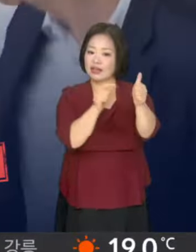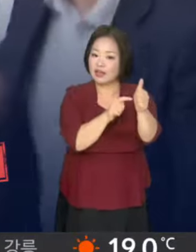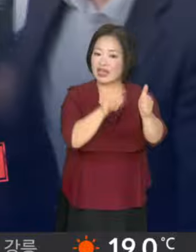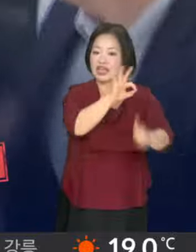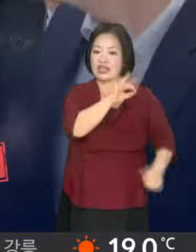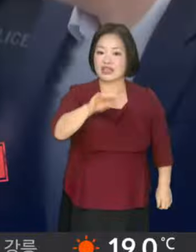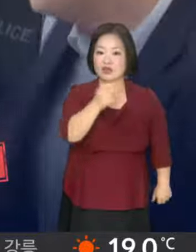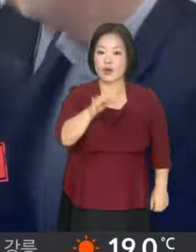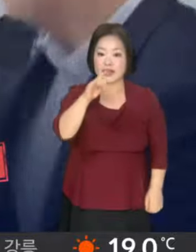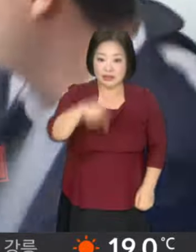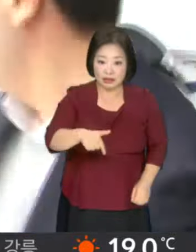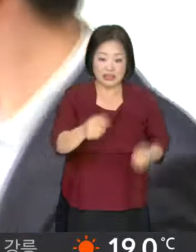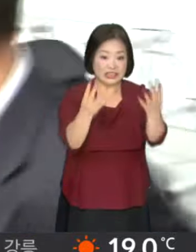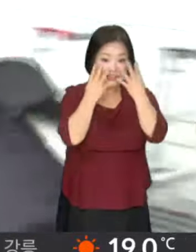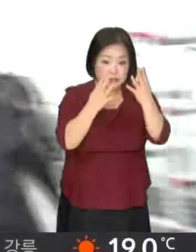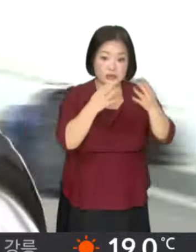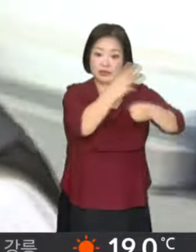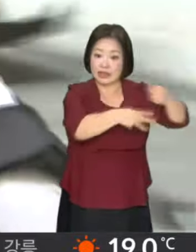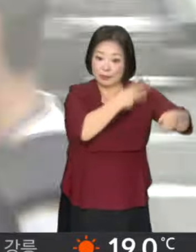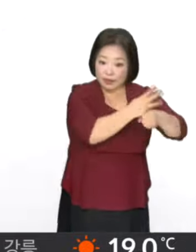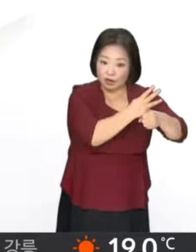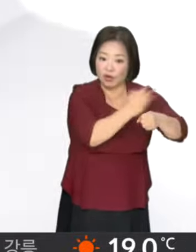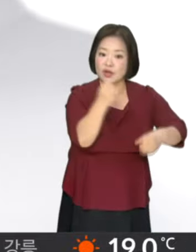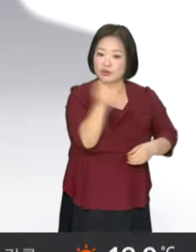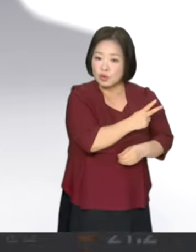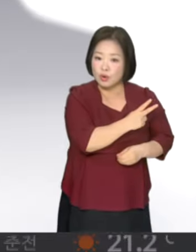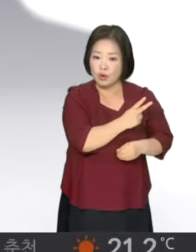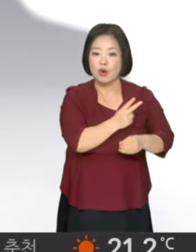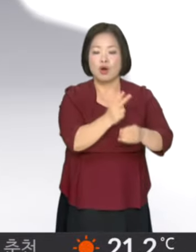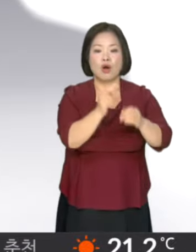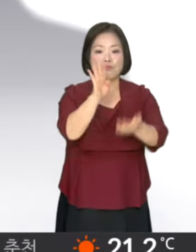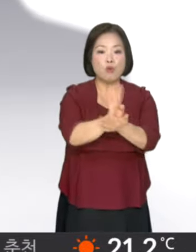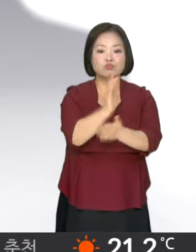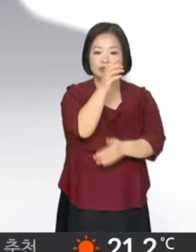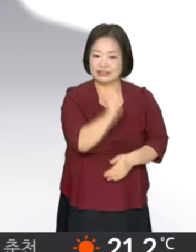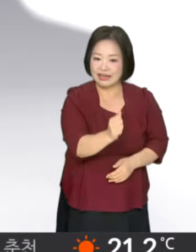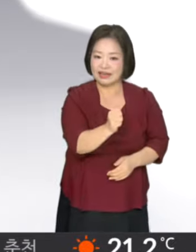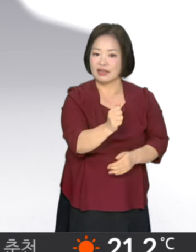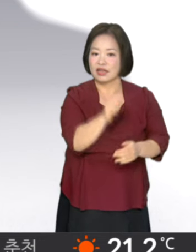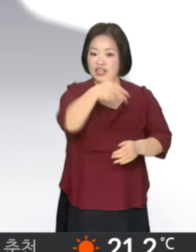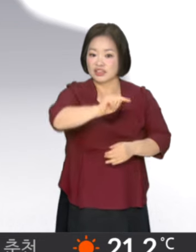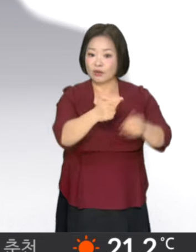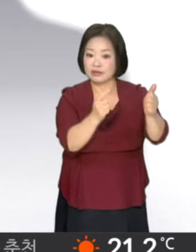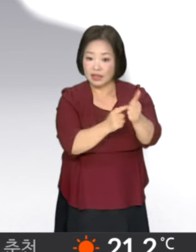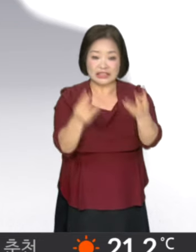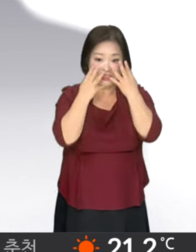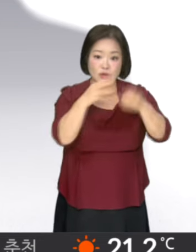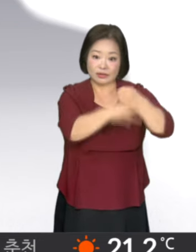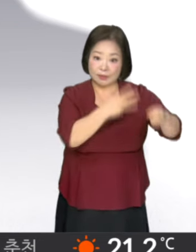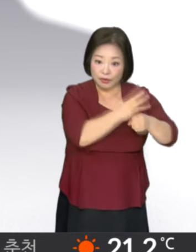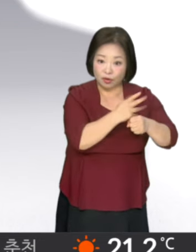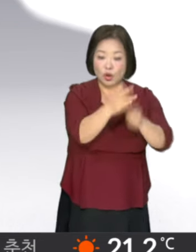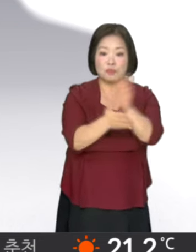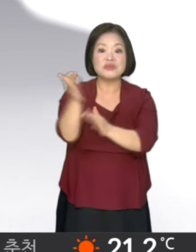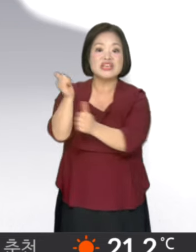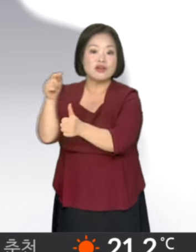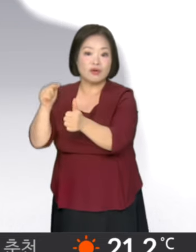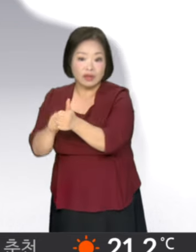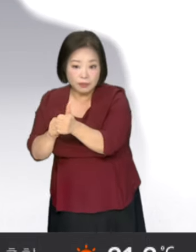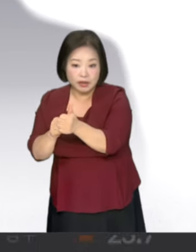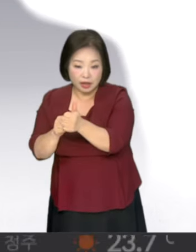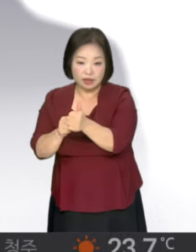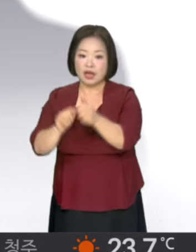징역 1년을 구형했습니다 김시 측 변호인은 처벌을 달개 받을 각오를 하고 있다면서도 김씨가 소주를 새벽 넘게